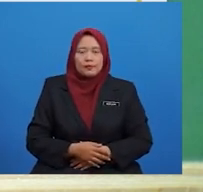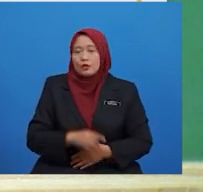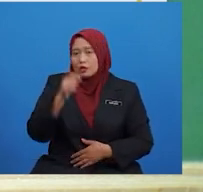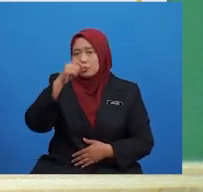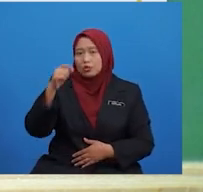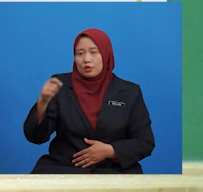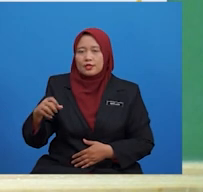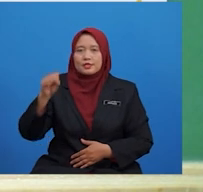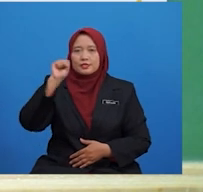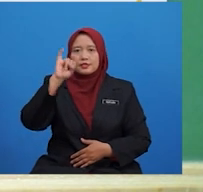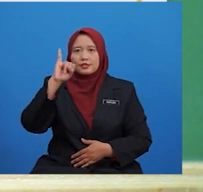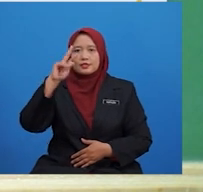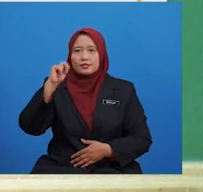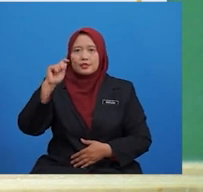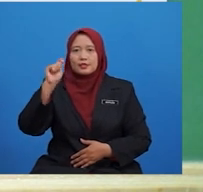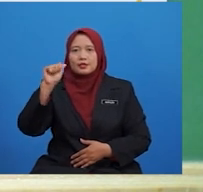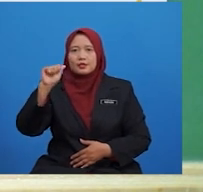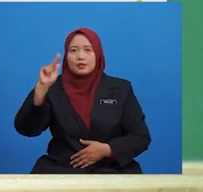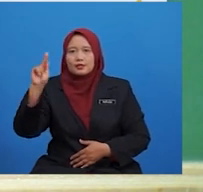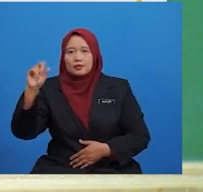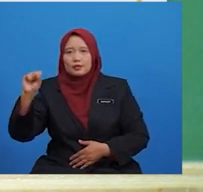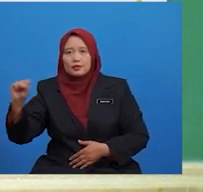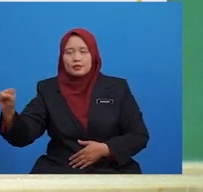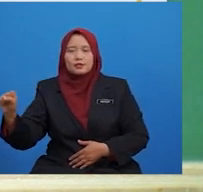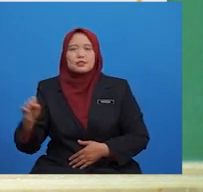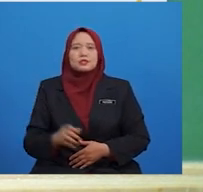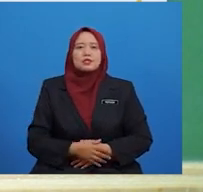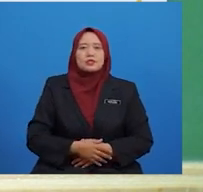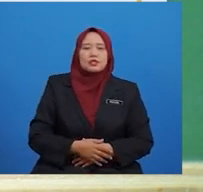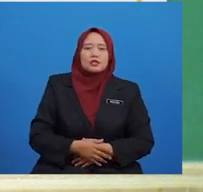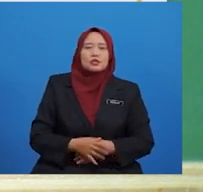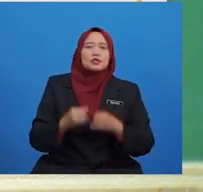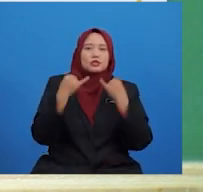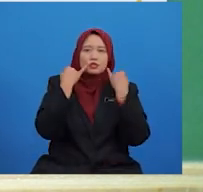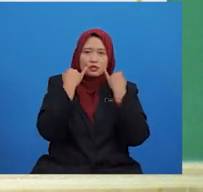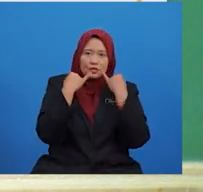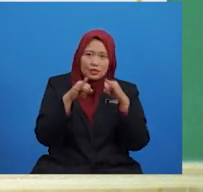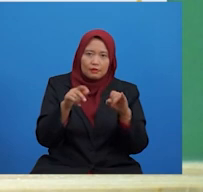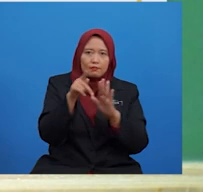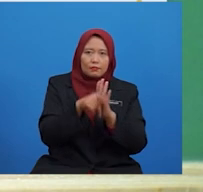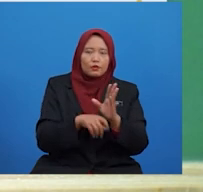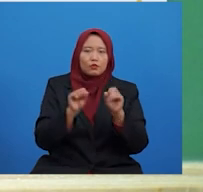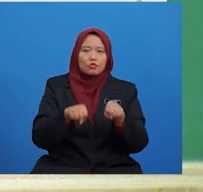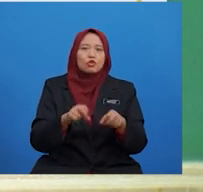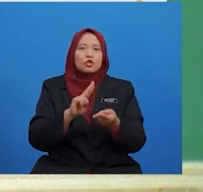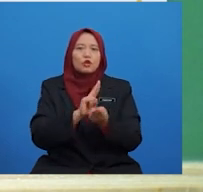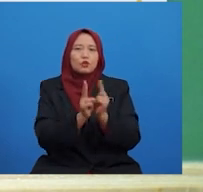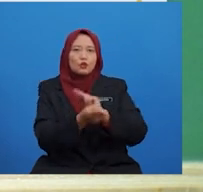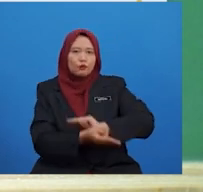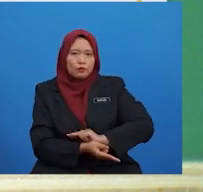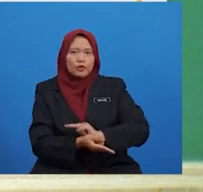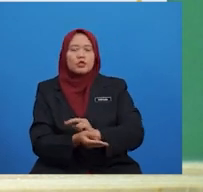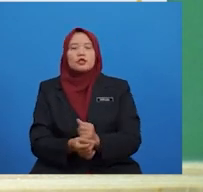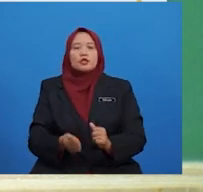mengikut jenis data yang sesuai bagi A. Makcik Kiah, B.